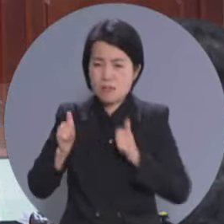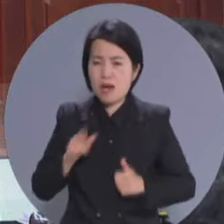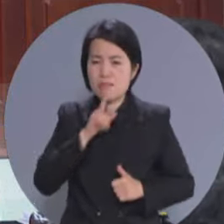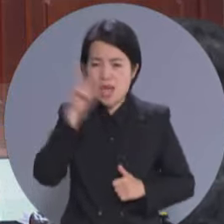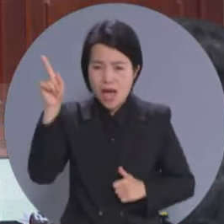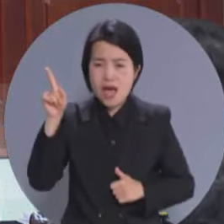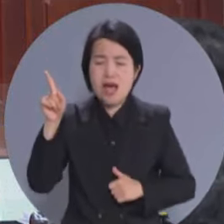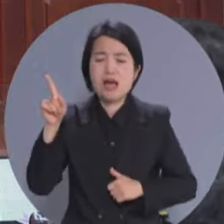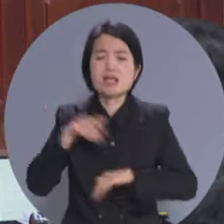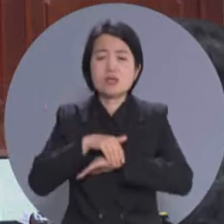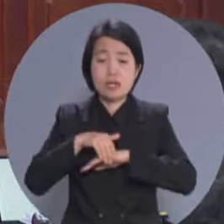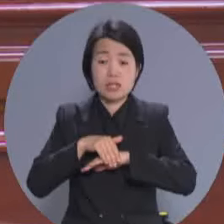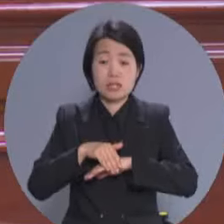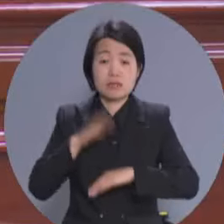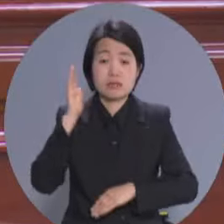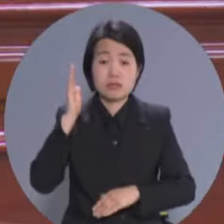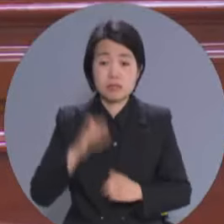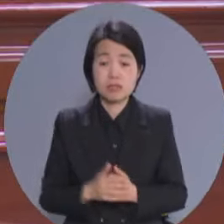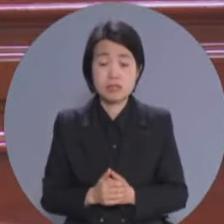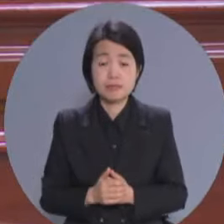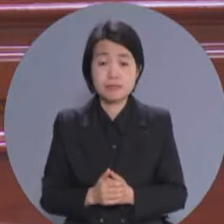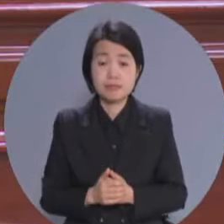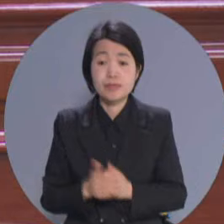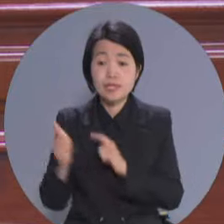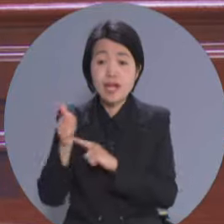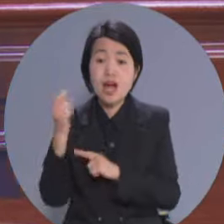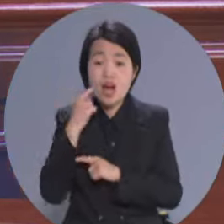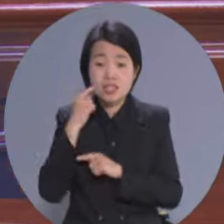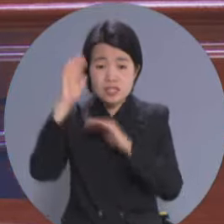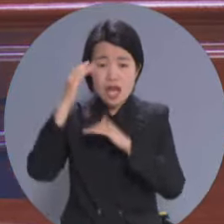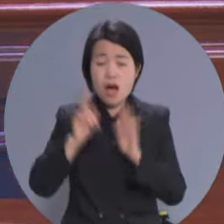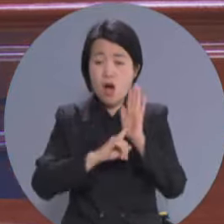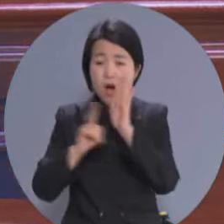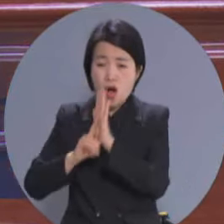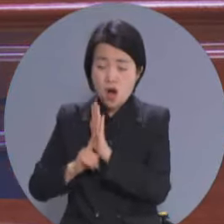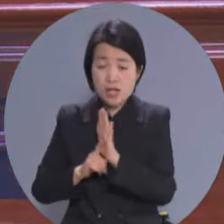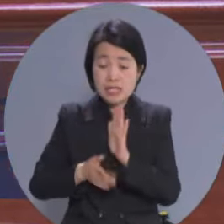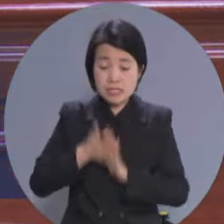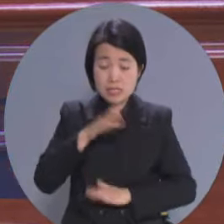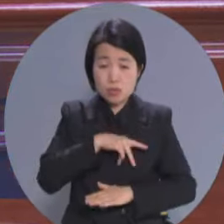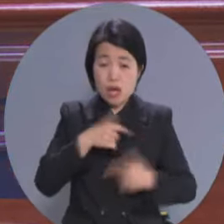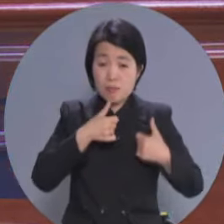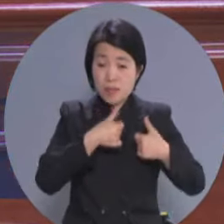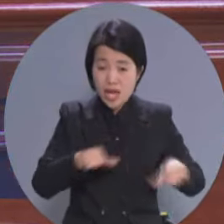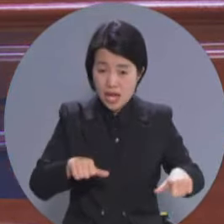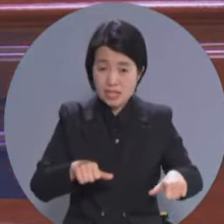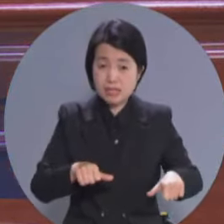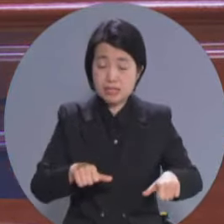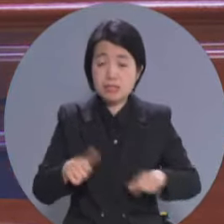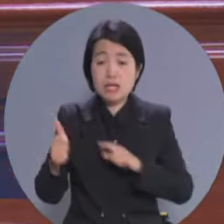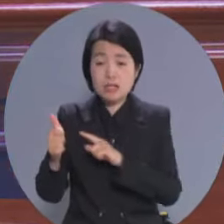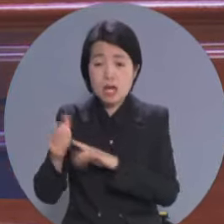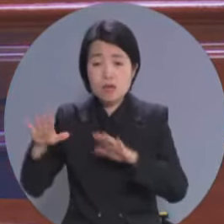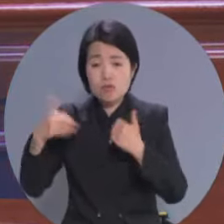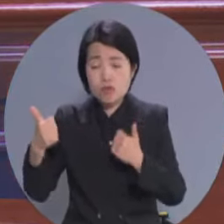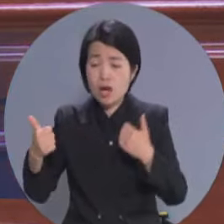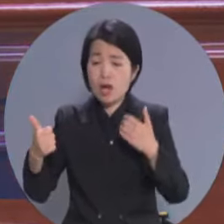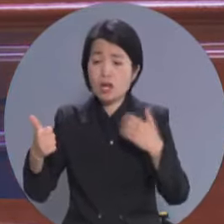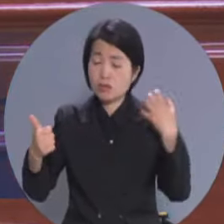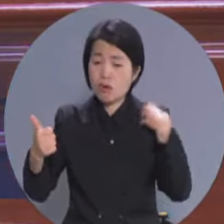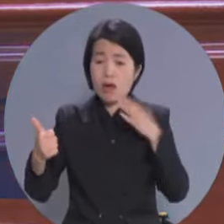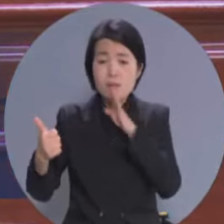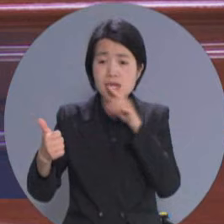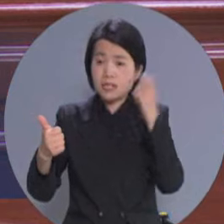법적 조치를 예고했습니다. 거짓된 정보로 명예를 실추시킨 것이 지역 국회로서 정말 해야 할